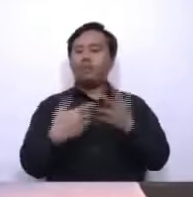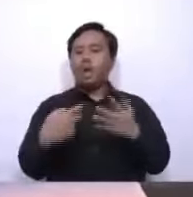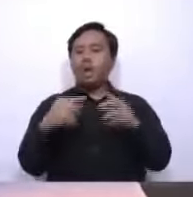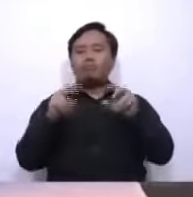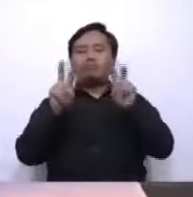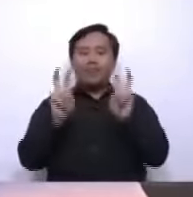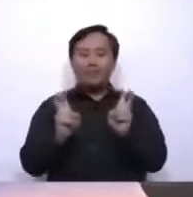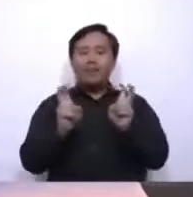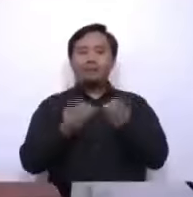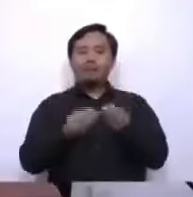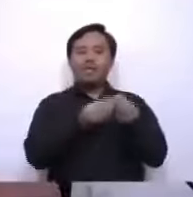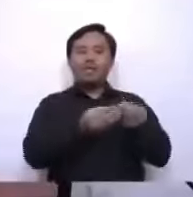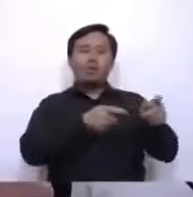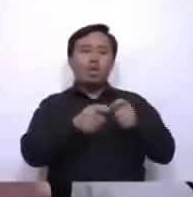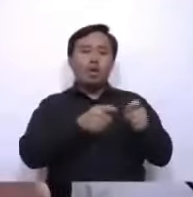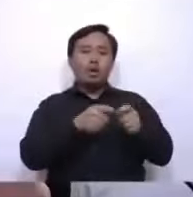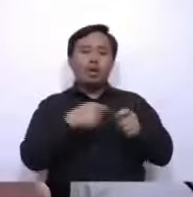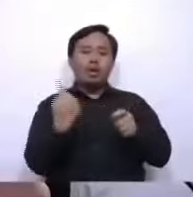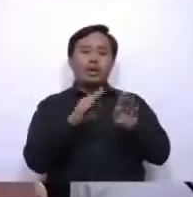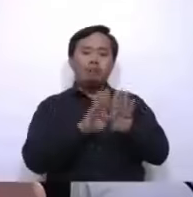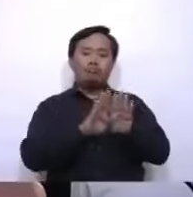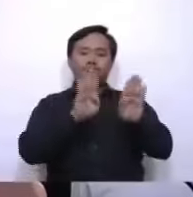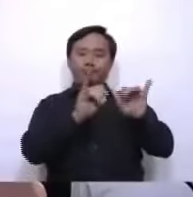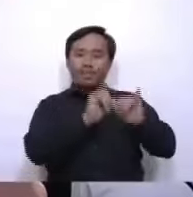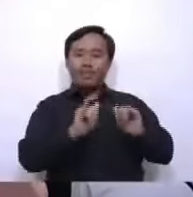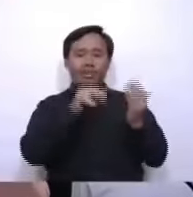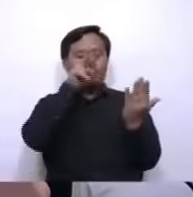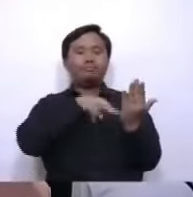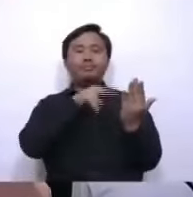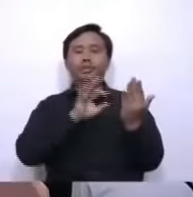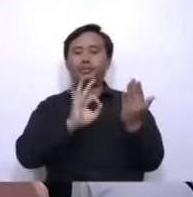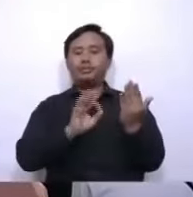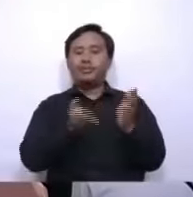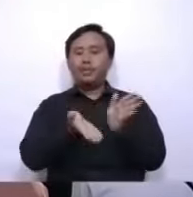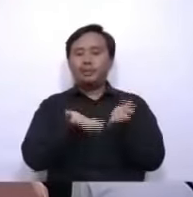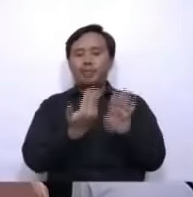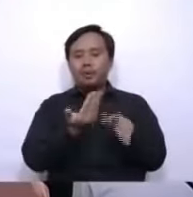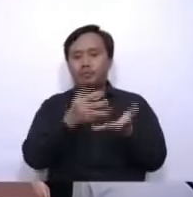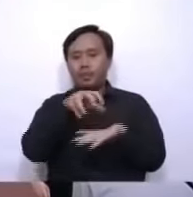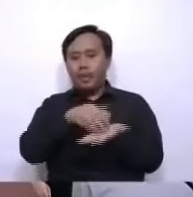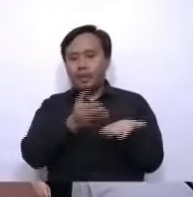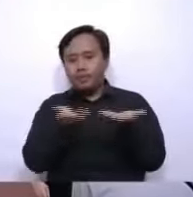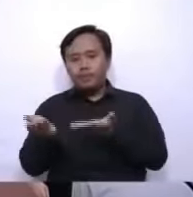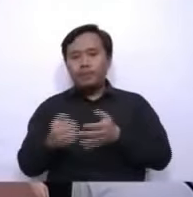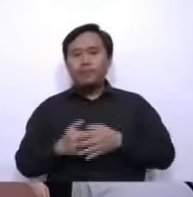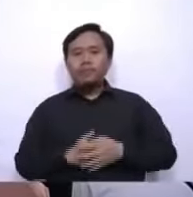Mohon diserahkan ke moderator untuk kita buka bersama-sama. Silakan kembali lagi. Kembali ke tempat, silakan.